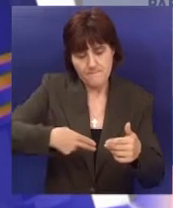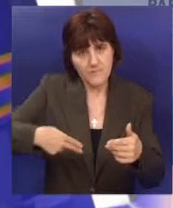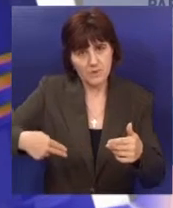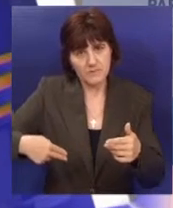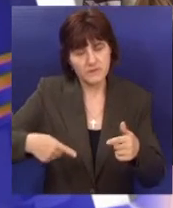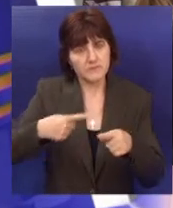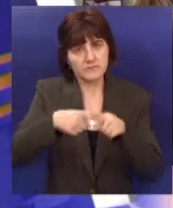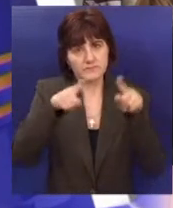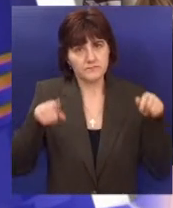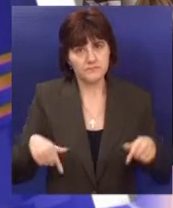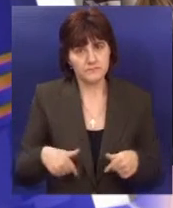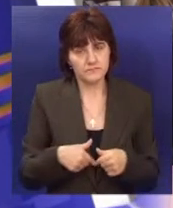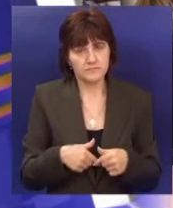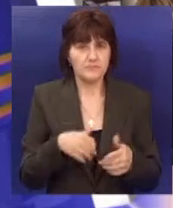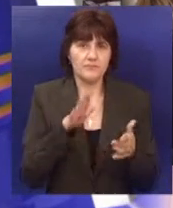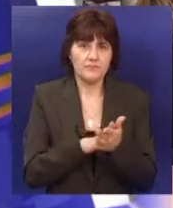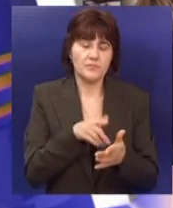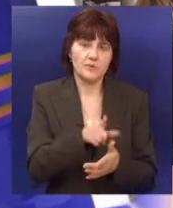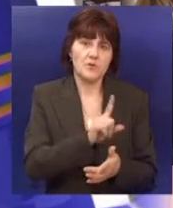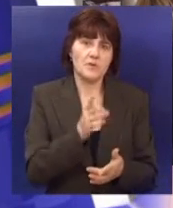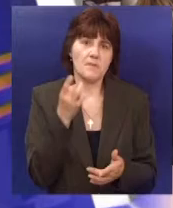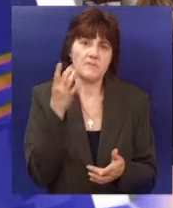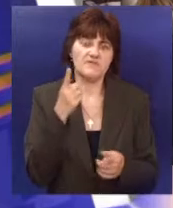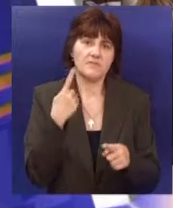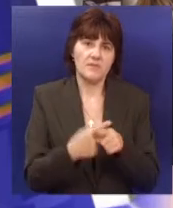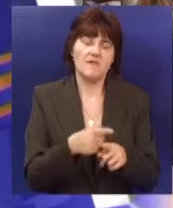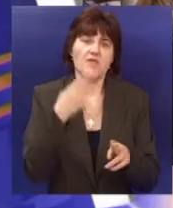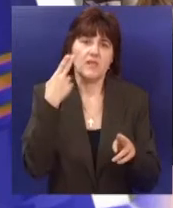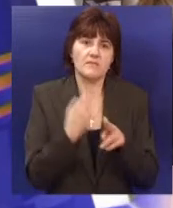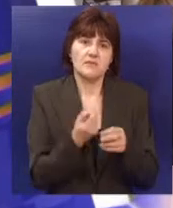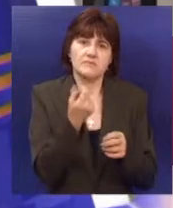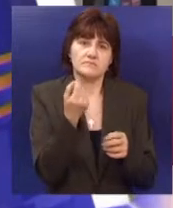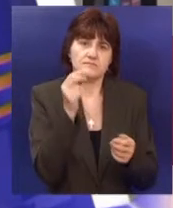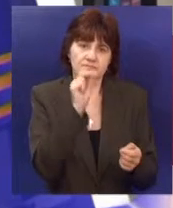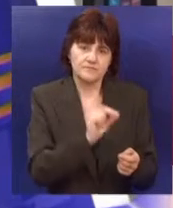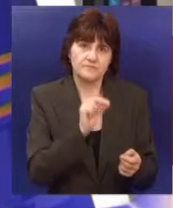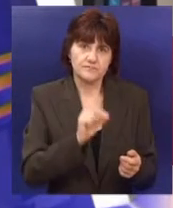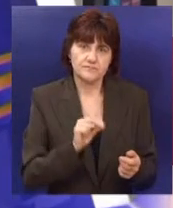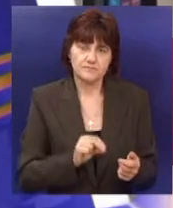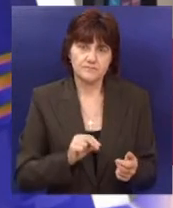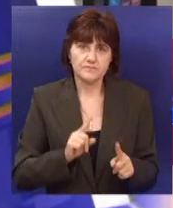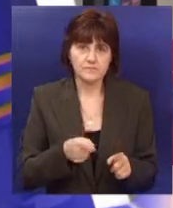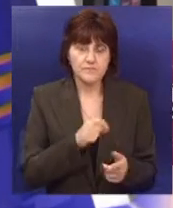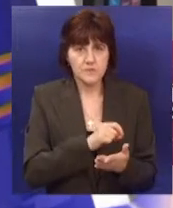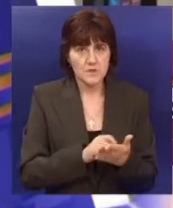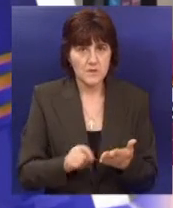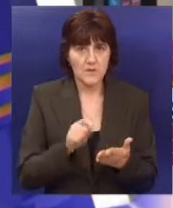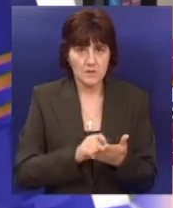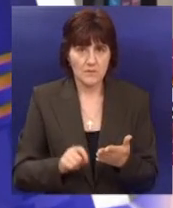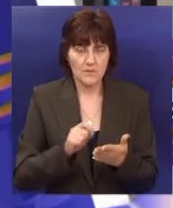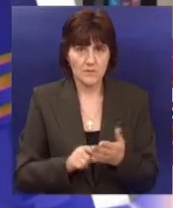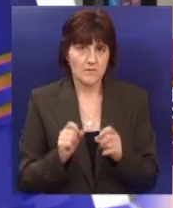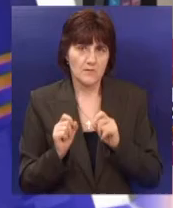biti potpisana, jer poverenik ne postupa po anonimnim pritužbama. Svako lice koje smatra da je pretrpelo